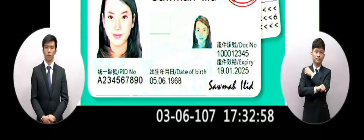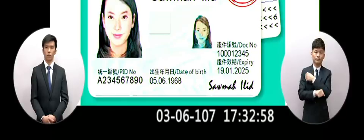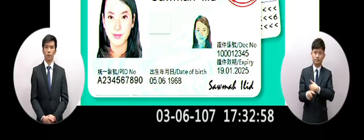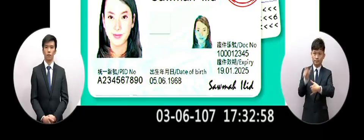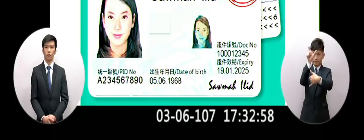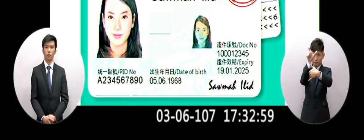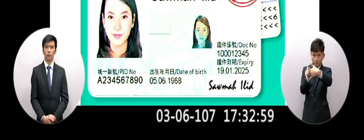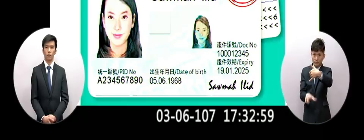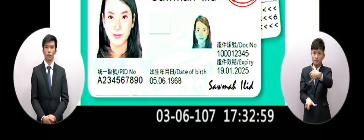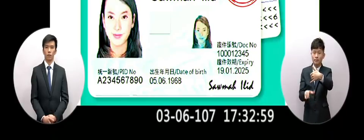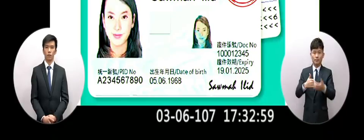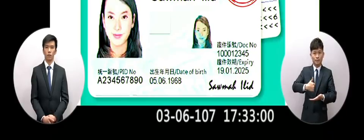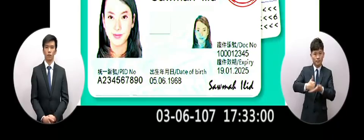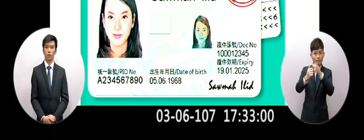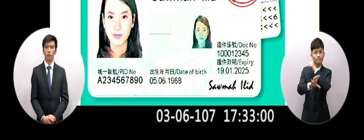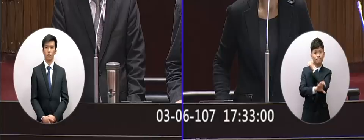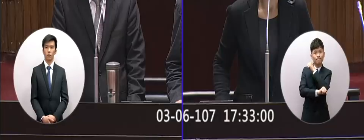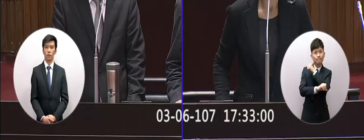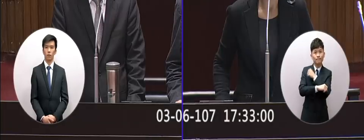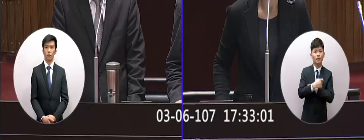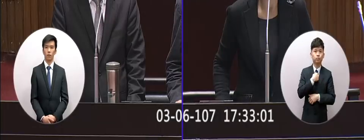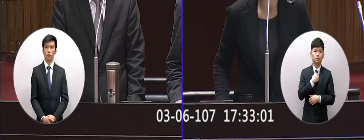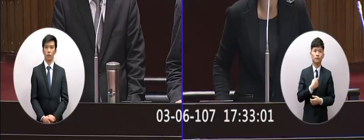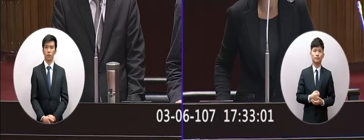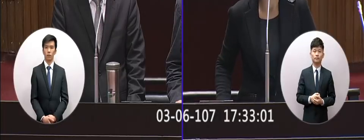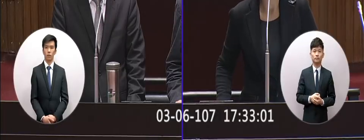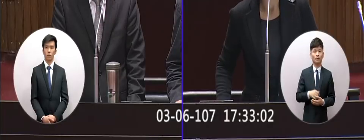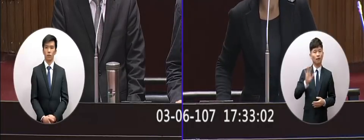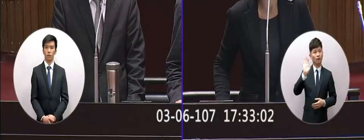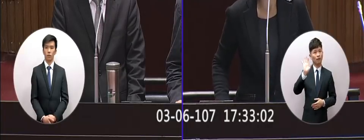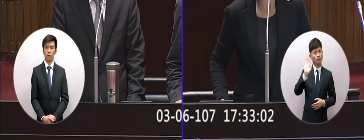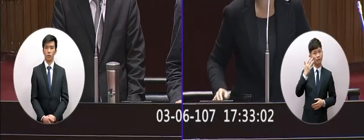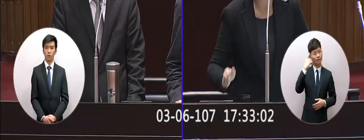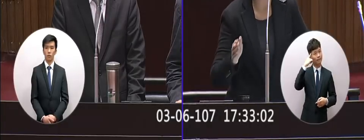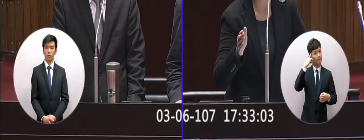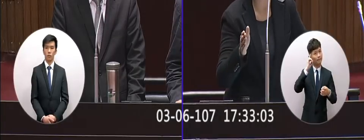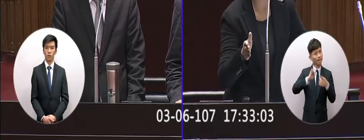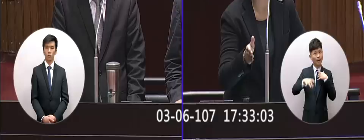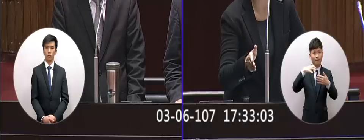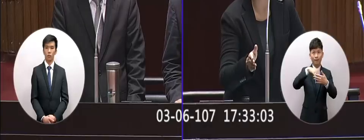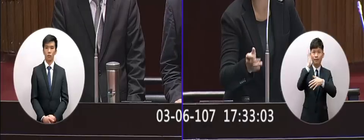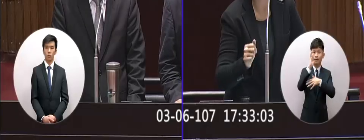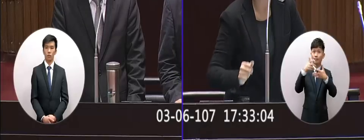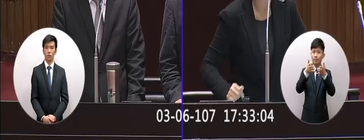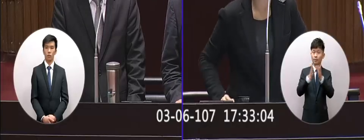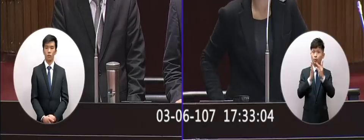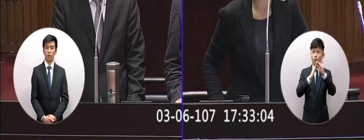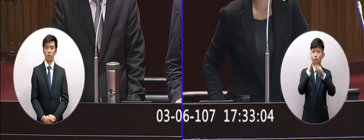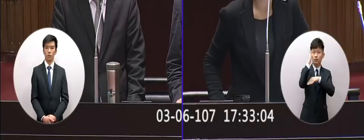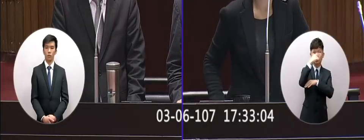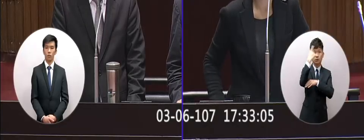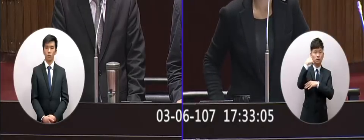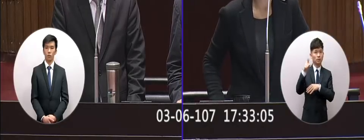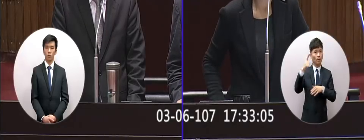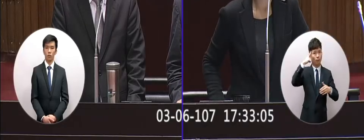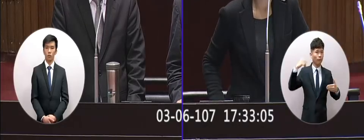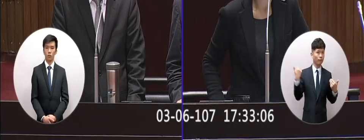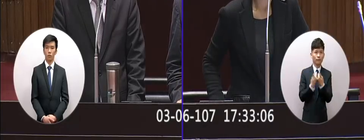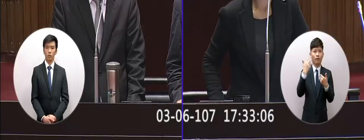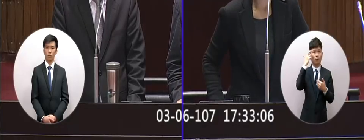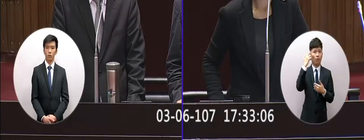人最基本的尊重。结果没有想到内政部尤其是副政司坚决反对，